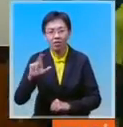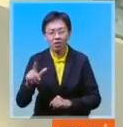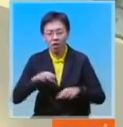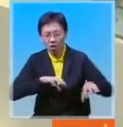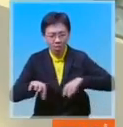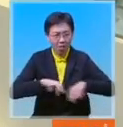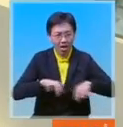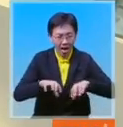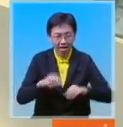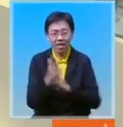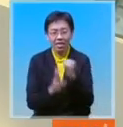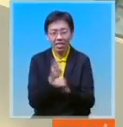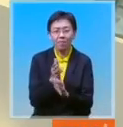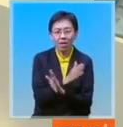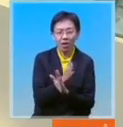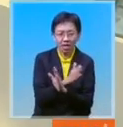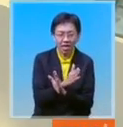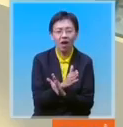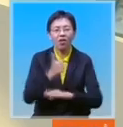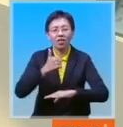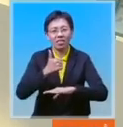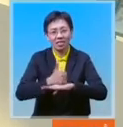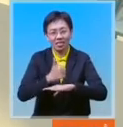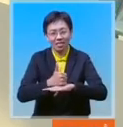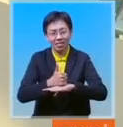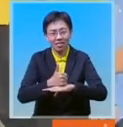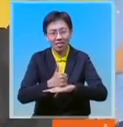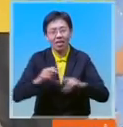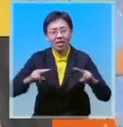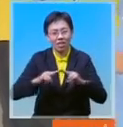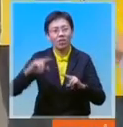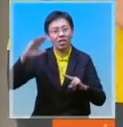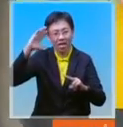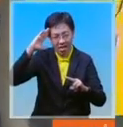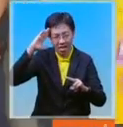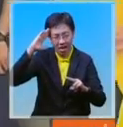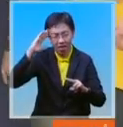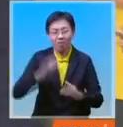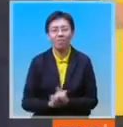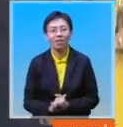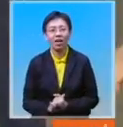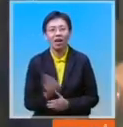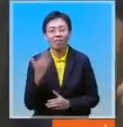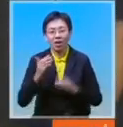และอีก3ปีก่อนหน้านี้ที่ท่านพลเอกประวิตรดำรงตำแหน่งรัฐมนตรีว่าการกระทรวงกลาโหมสมัย